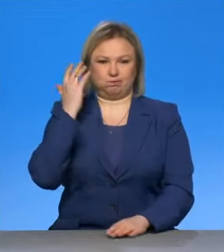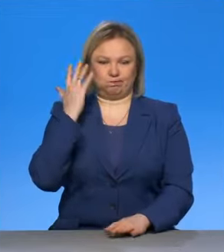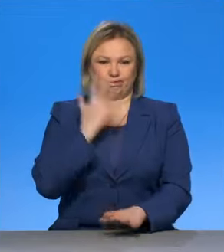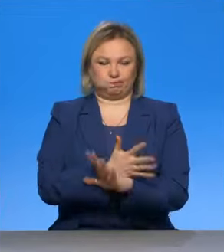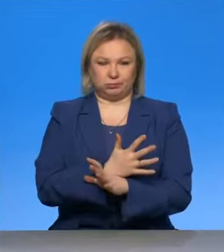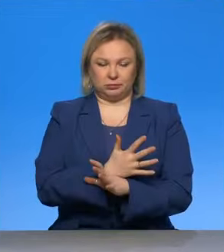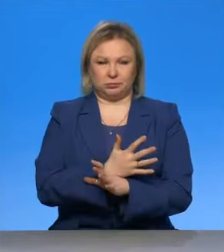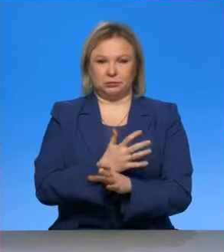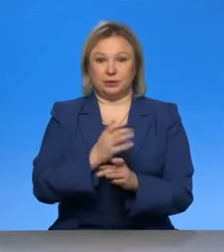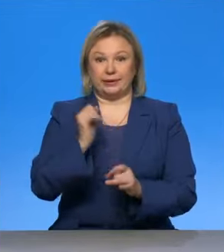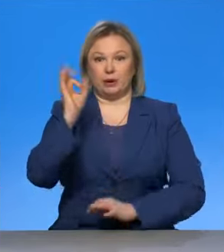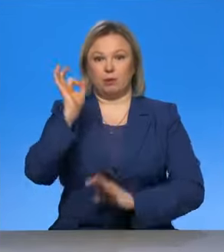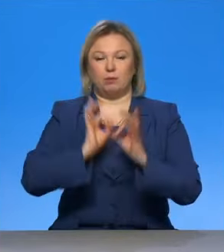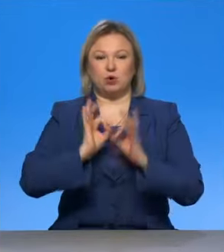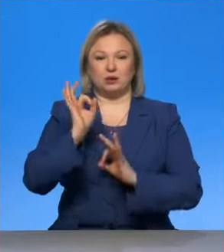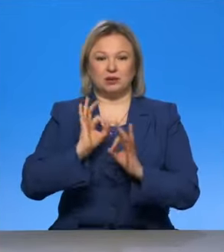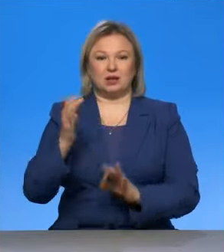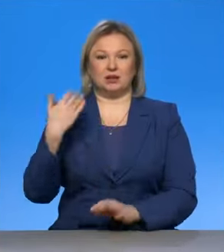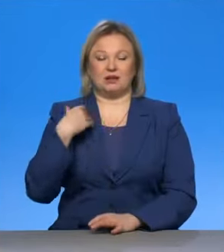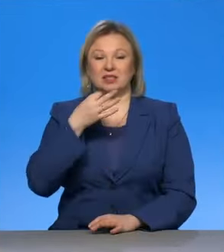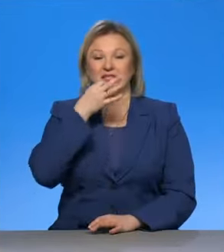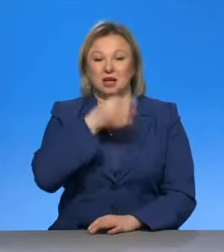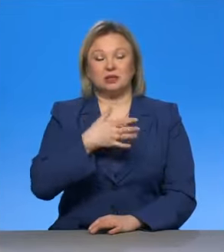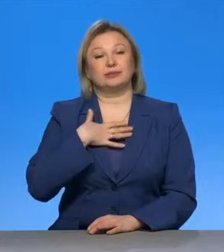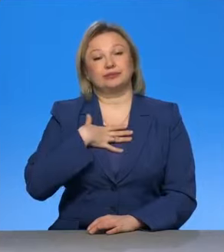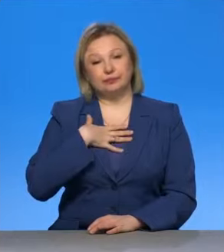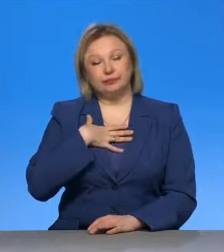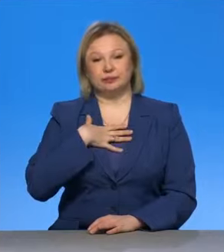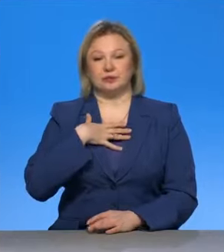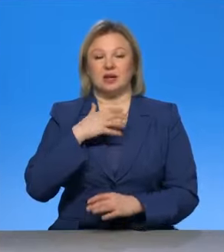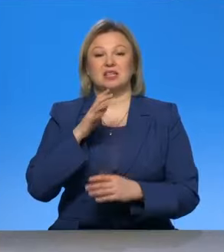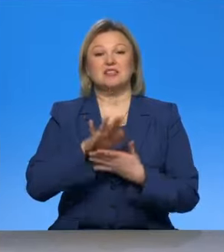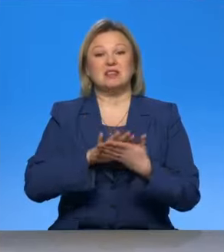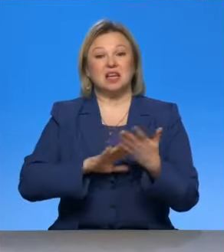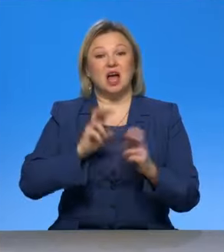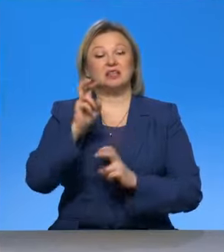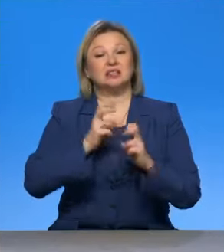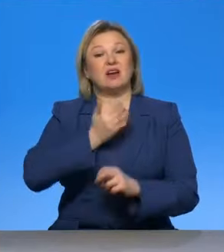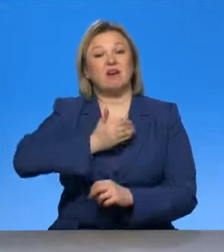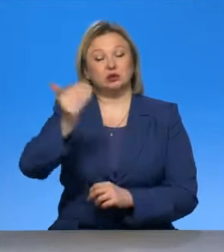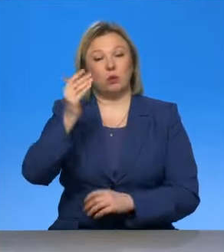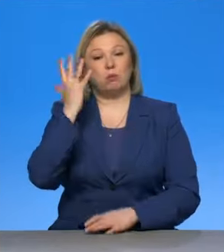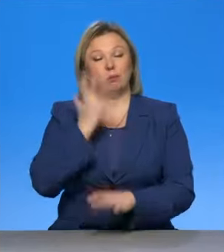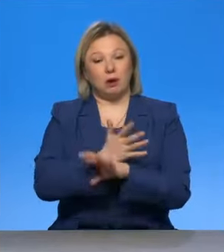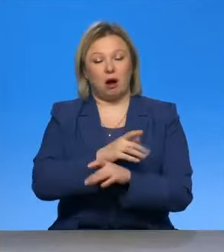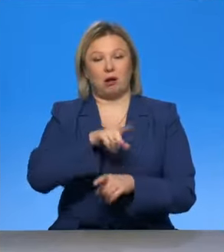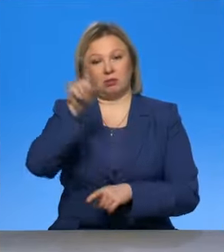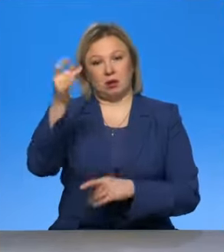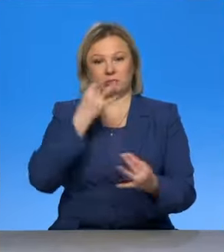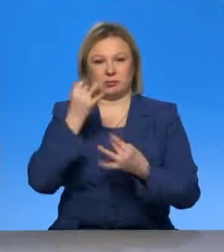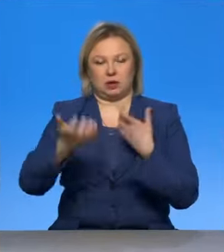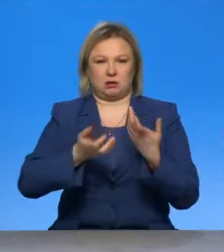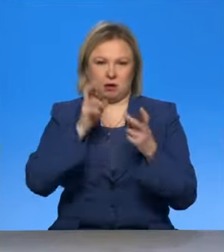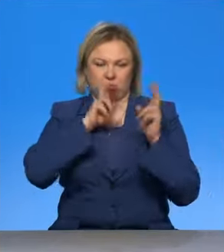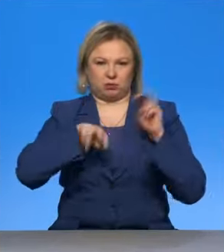по процентам нам сказали, извините, заводской брак, решайте вопросы там. Ну,